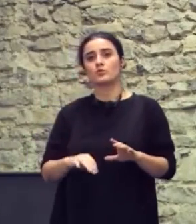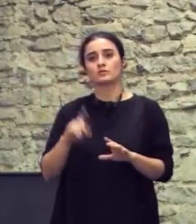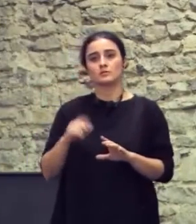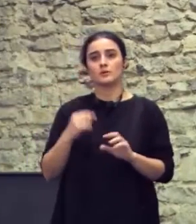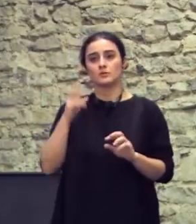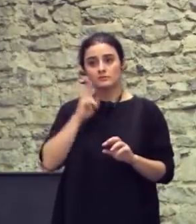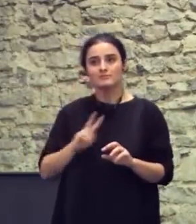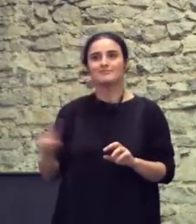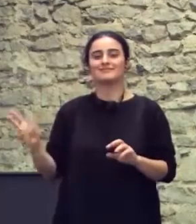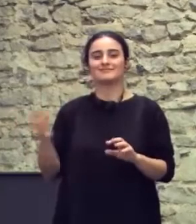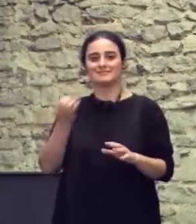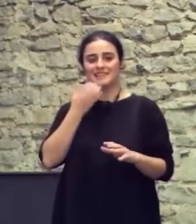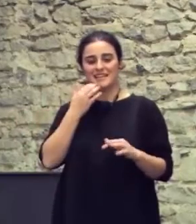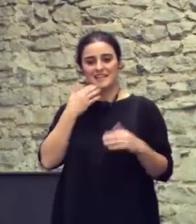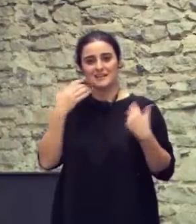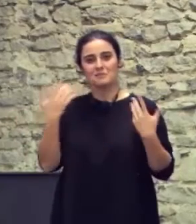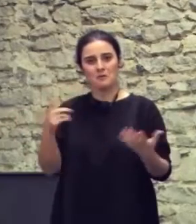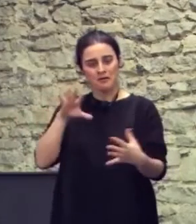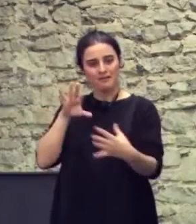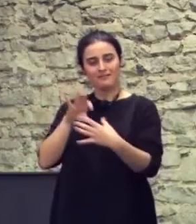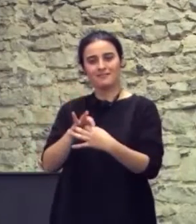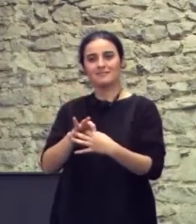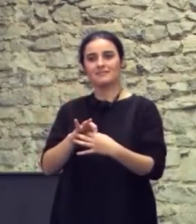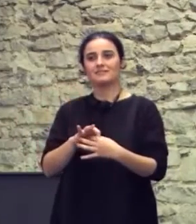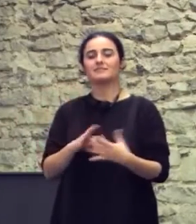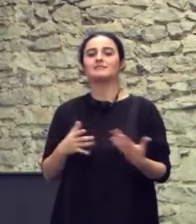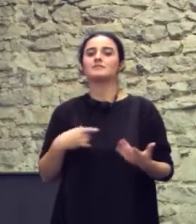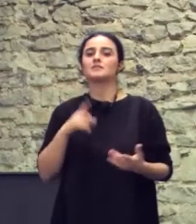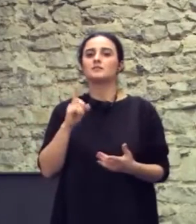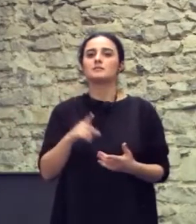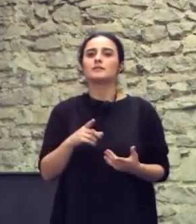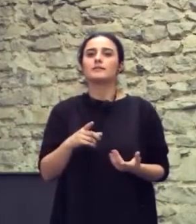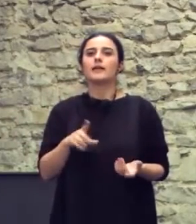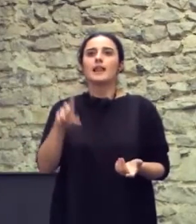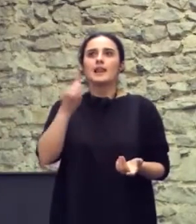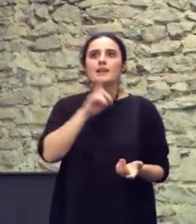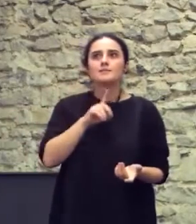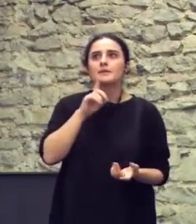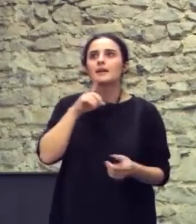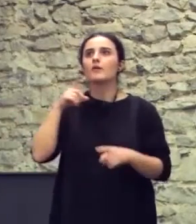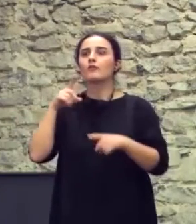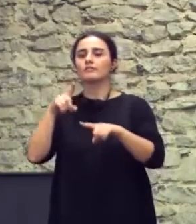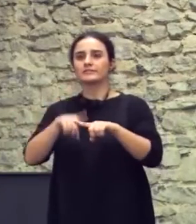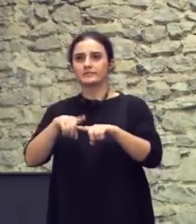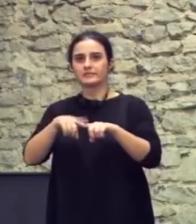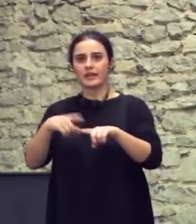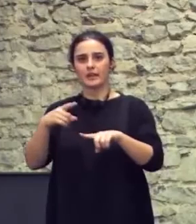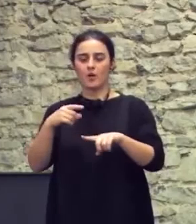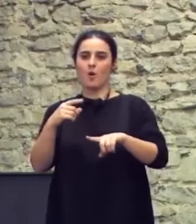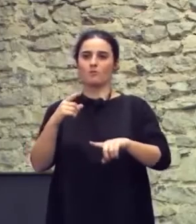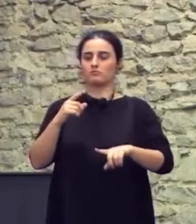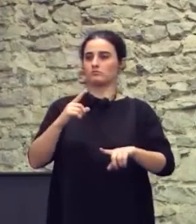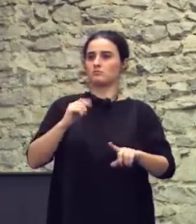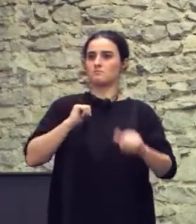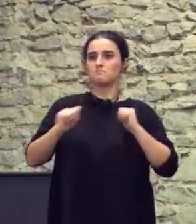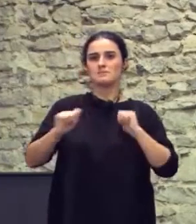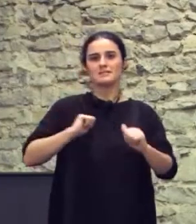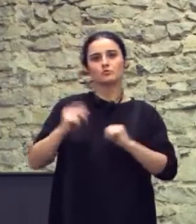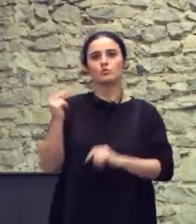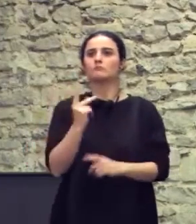jarri dugun adibidearekin lotutare, bai, zergaitik, zer ulertzen dugu gehi edo lesbiana izateaz, zer ulertzen dugu hortaz edo biseksuala izateaz,